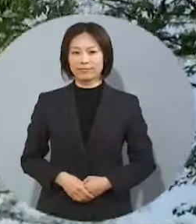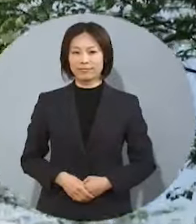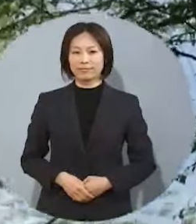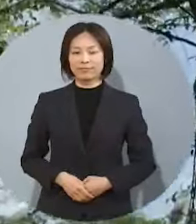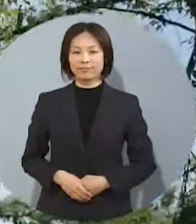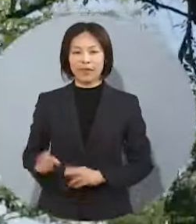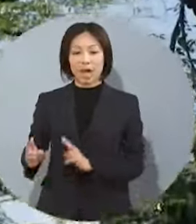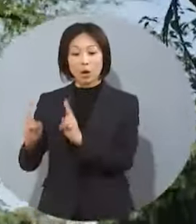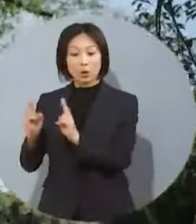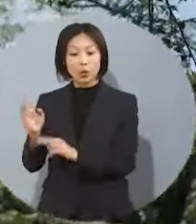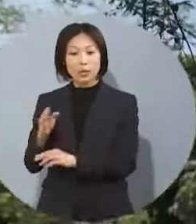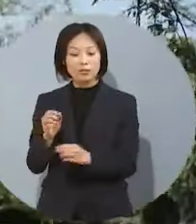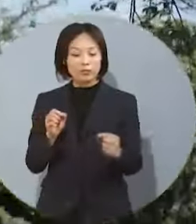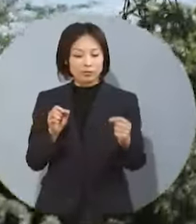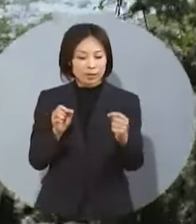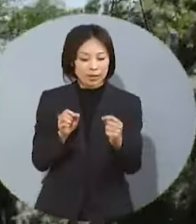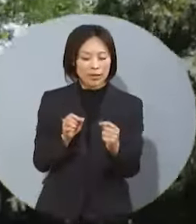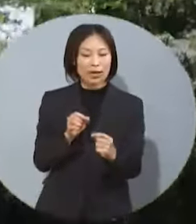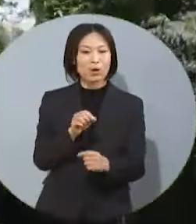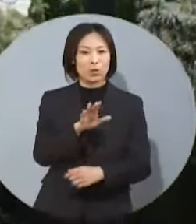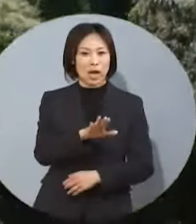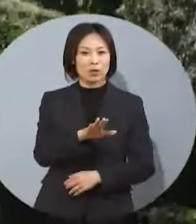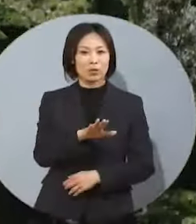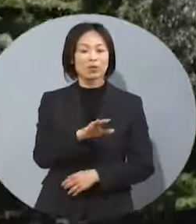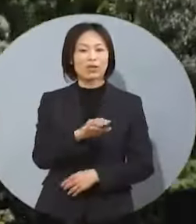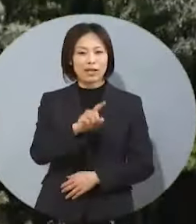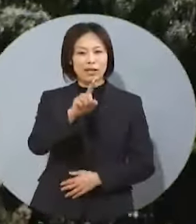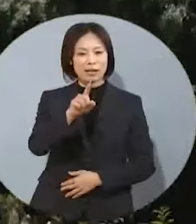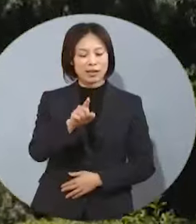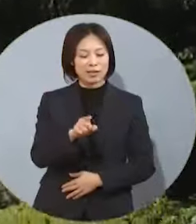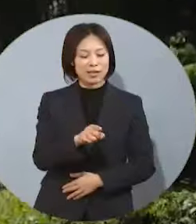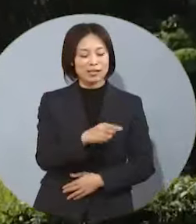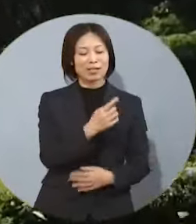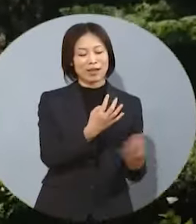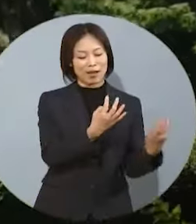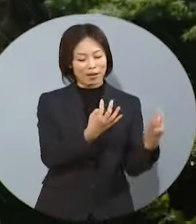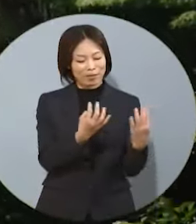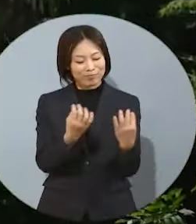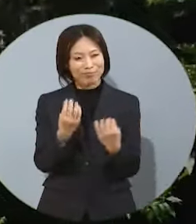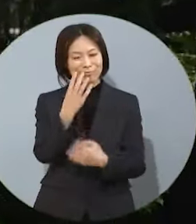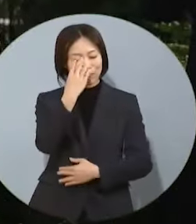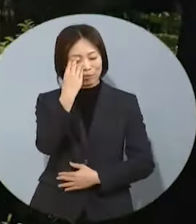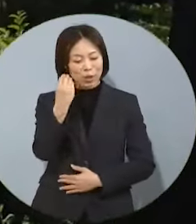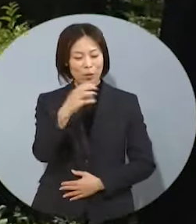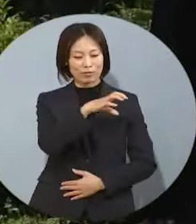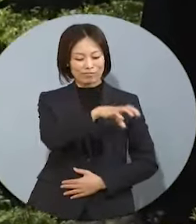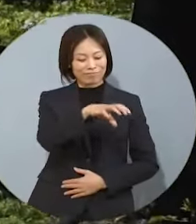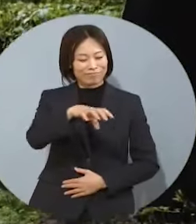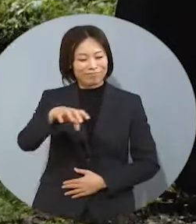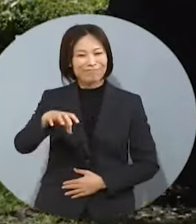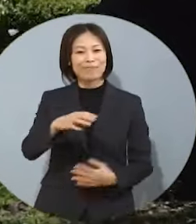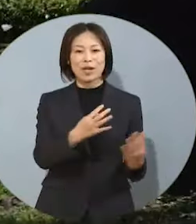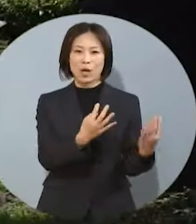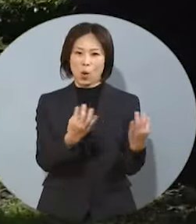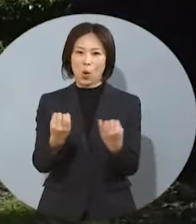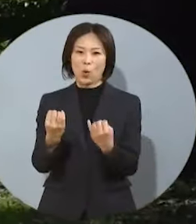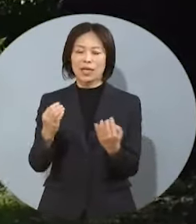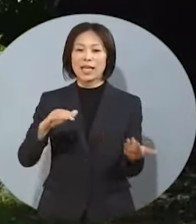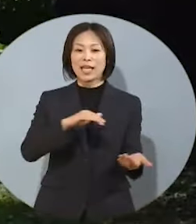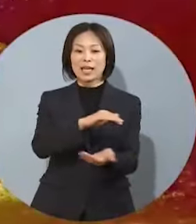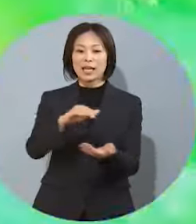都心から少し足を伸ばせば、そこは豊かな自然と魅力的なスポットがあふれる多摩エ